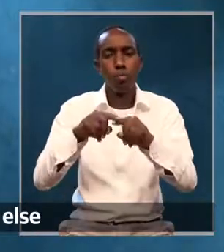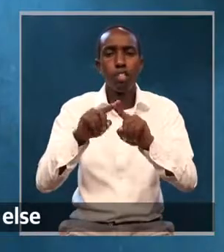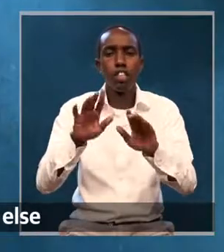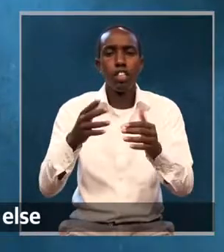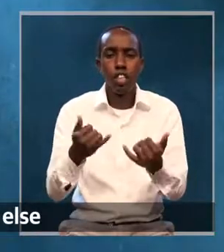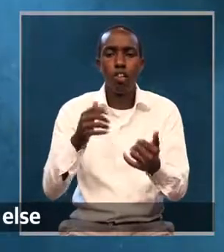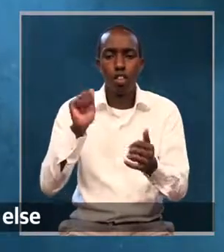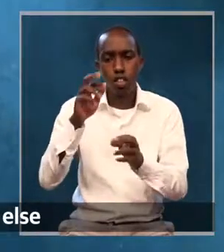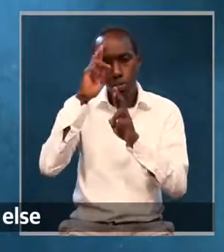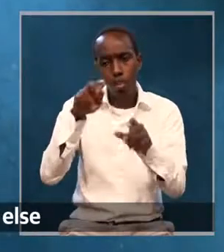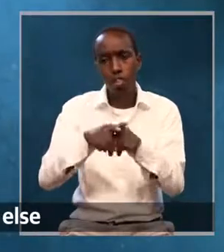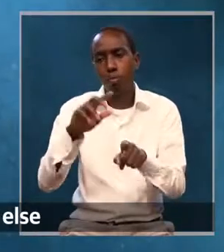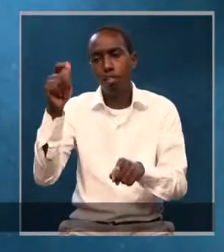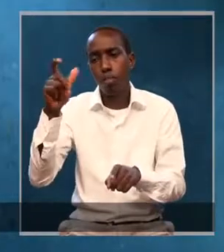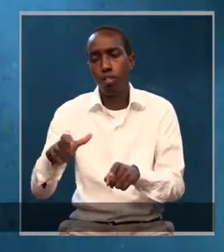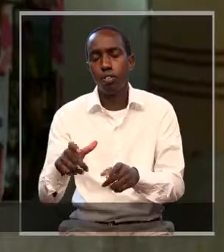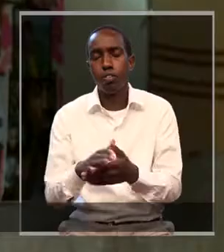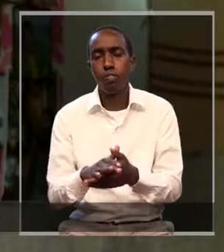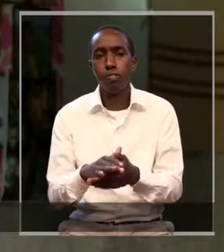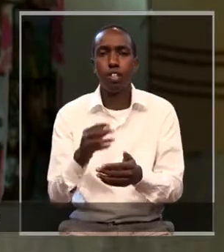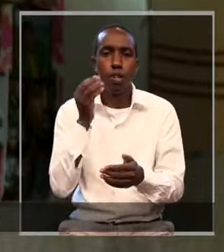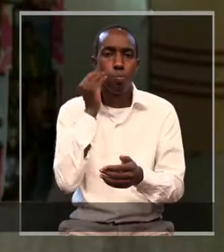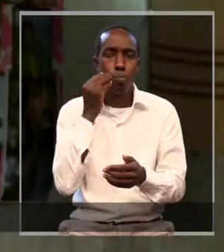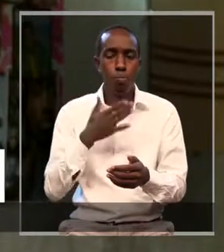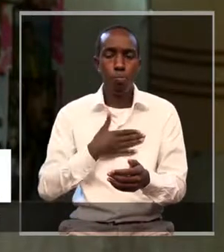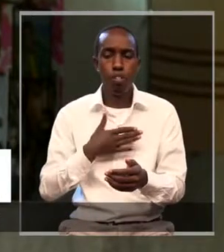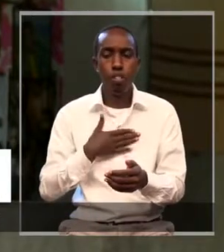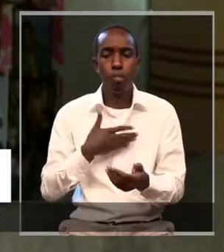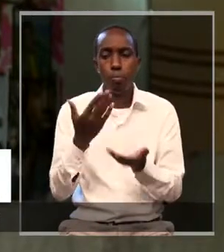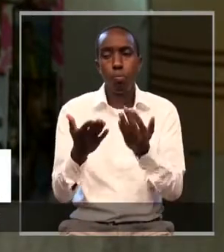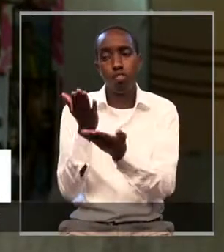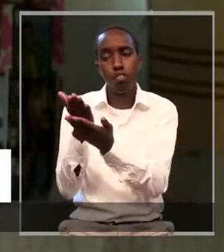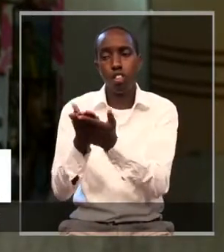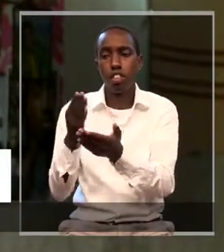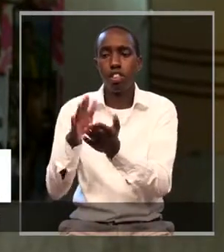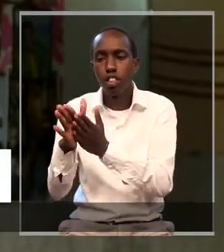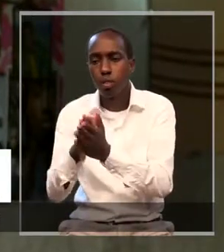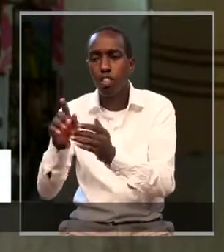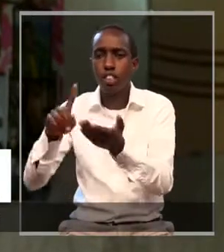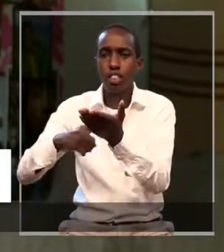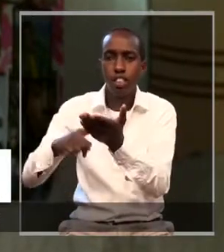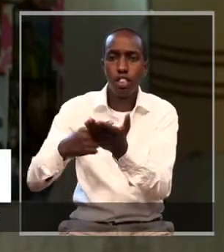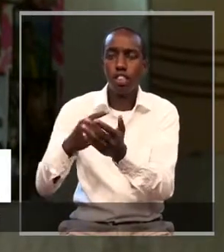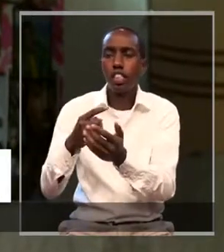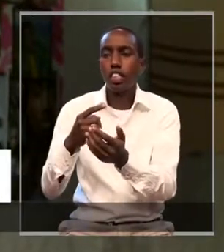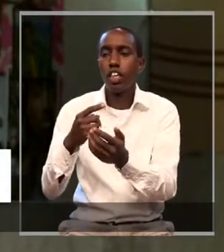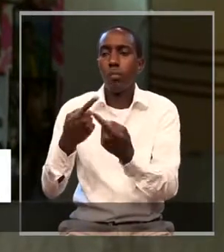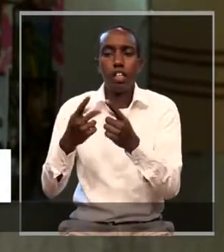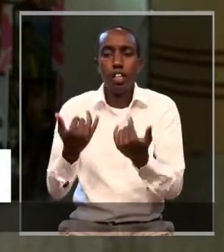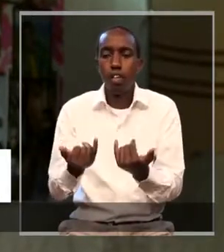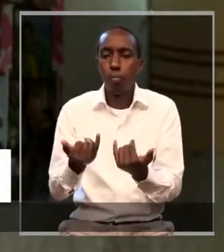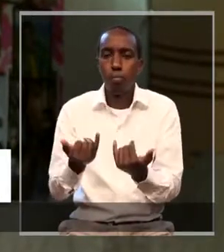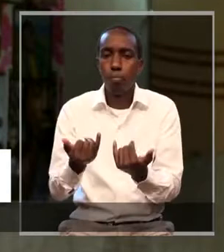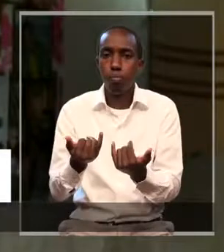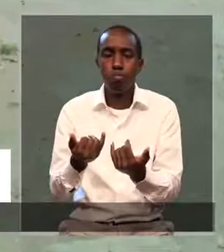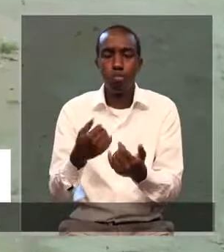nuko ubunanje banyubaha nk'abandi bose. Mu rugo nabaga naba saba isabune cyangwa n'amavuta yo kwisiga ariko ubu